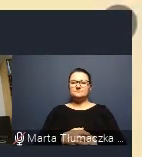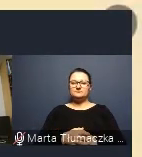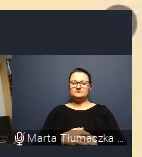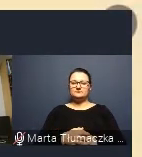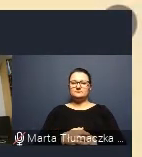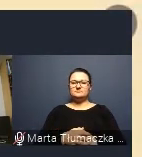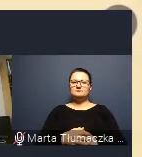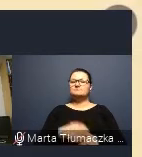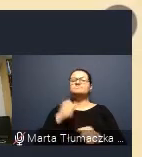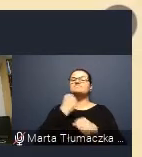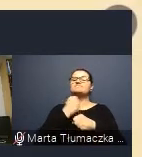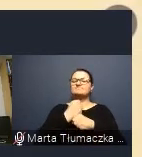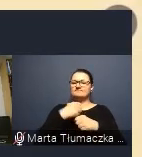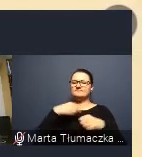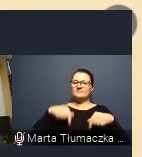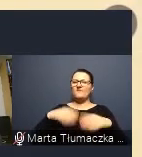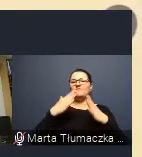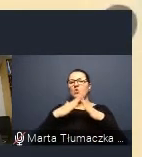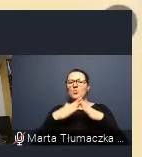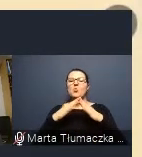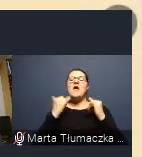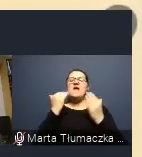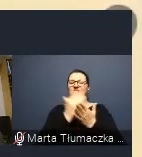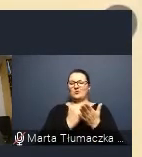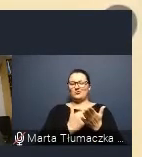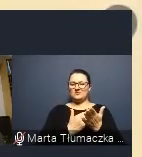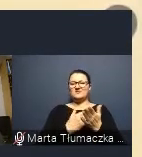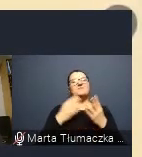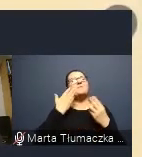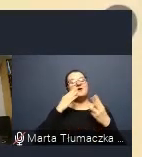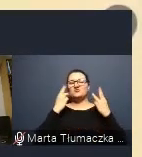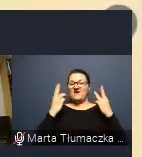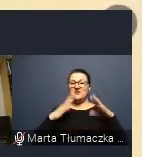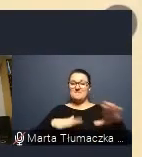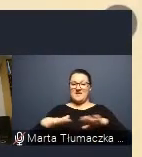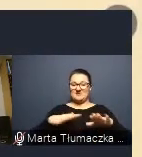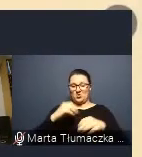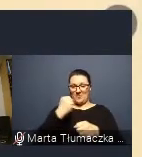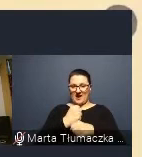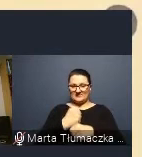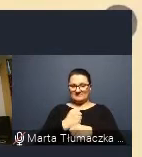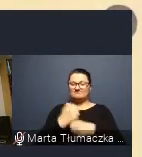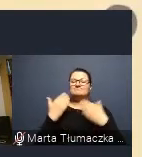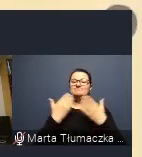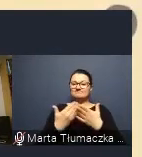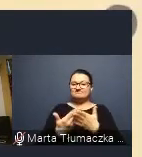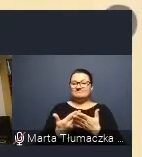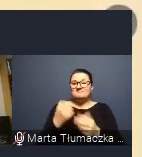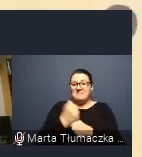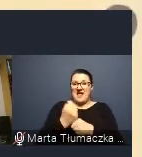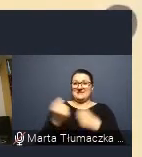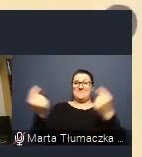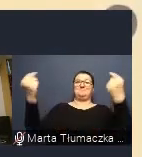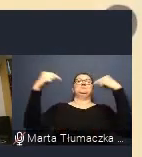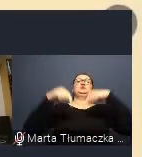Warunki do pracy w domu. Bardzo ważne miejsce do pracy, ponieważ to praca przyszła do mojego domu,